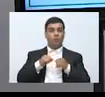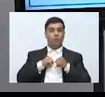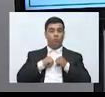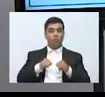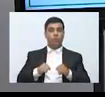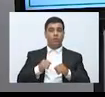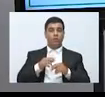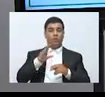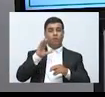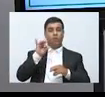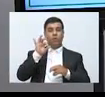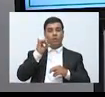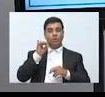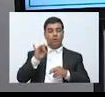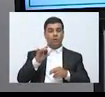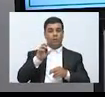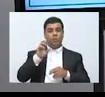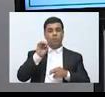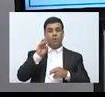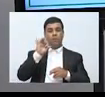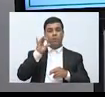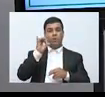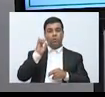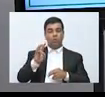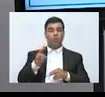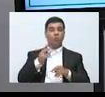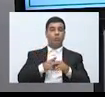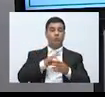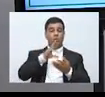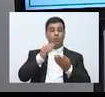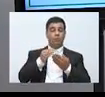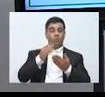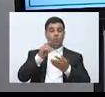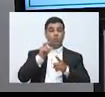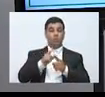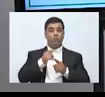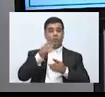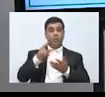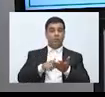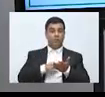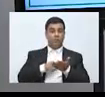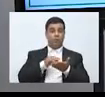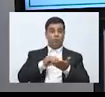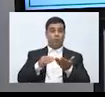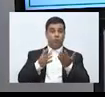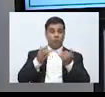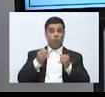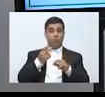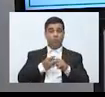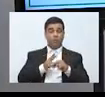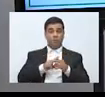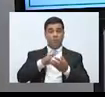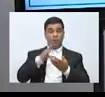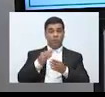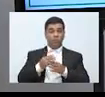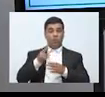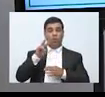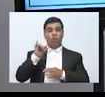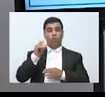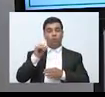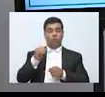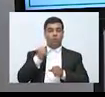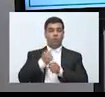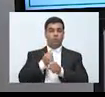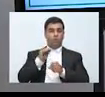vodiylar, dasht, bepoyon. Bu so'zlarni daftaringizga yozib oling va mana shu tayanch so'zlarni lug'atini